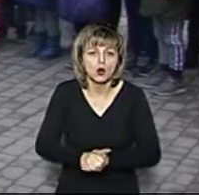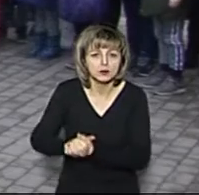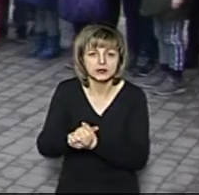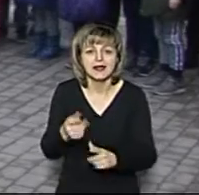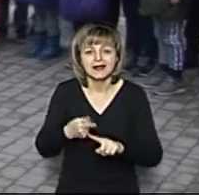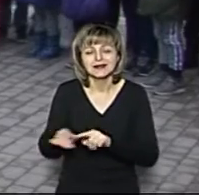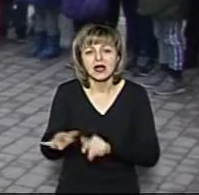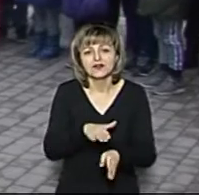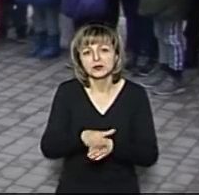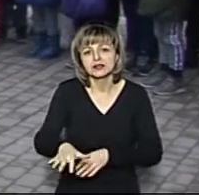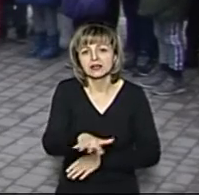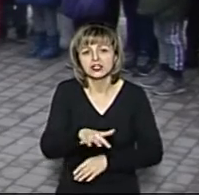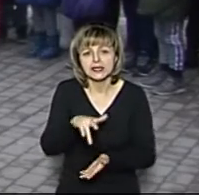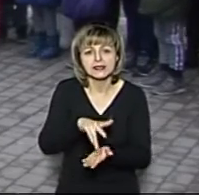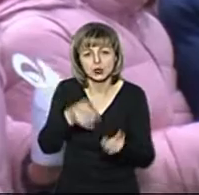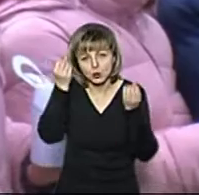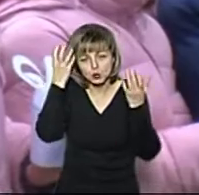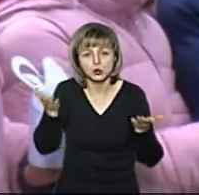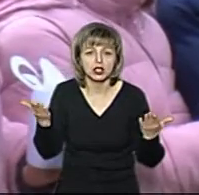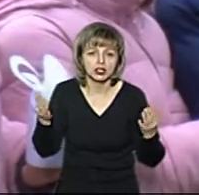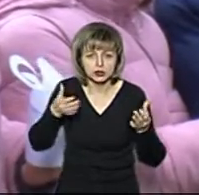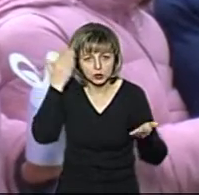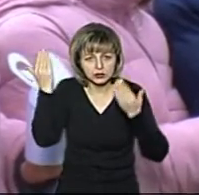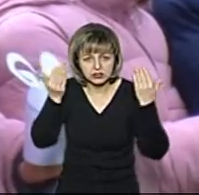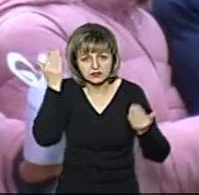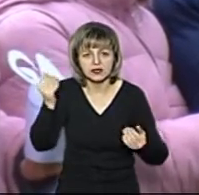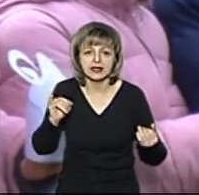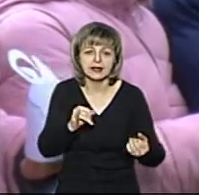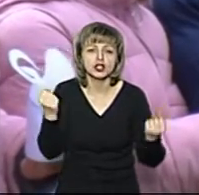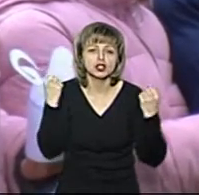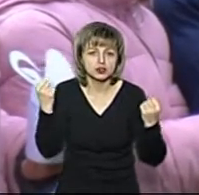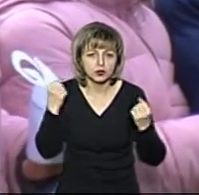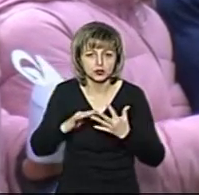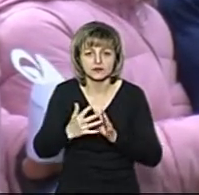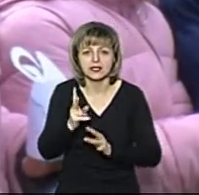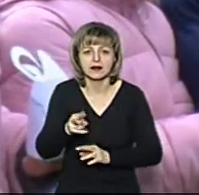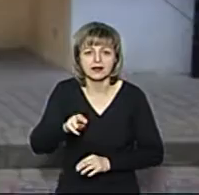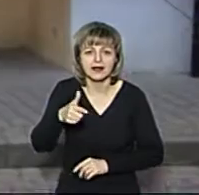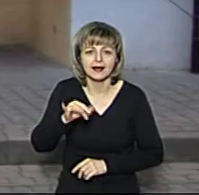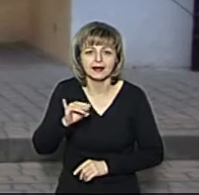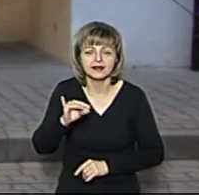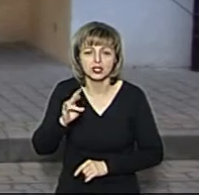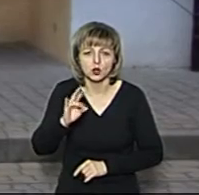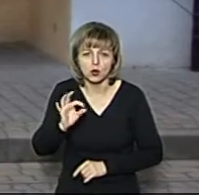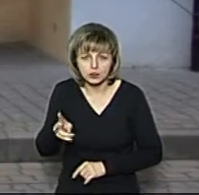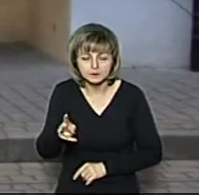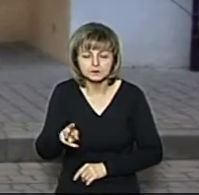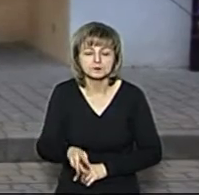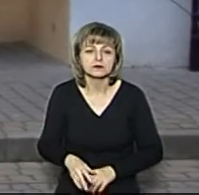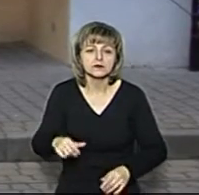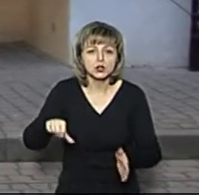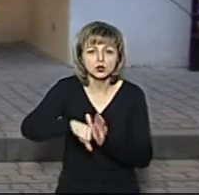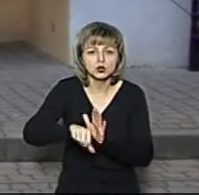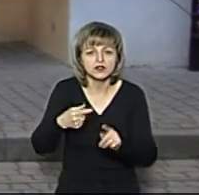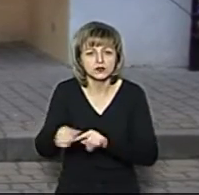«Ангели пам'яті» відбулася на території Центру культури, дозвілля та спорту Княгининівської сільської ради. Її ініціаторка Оксана Глушко говорить, долучитися